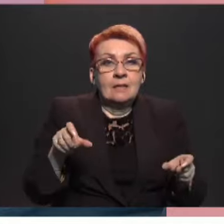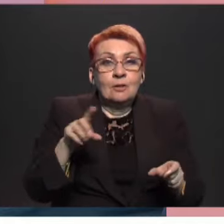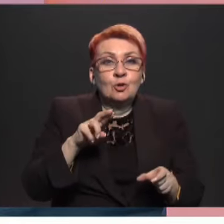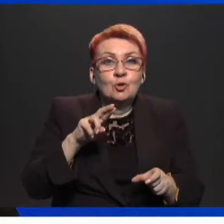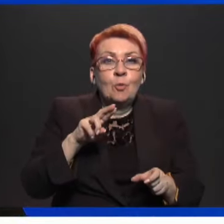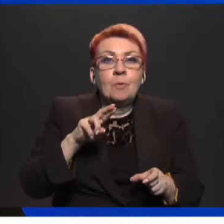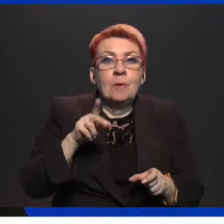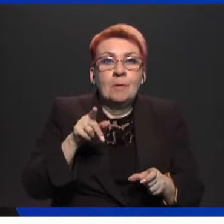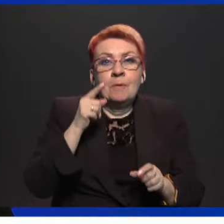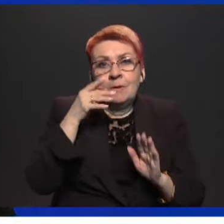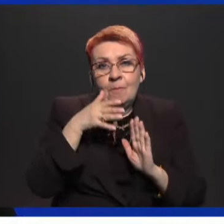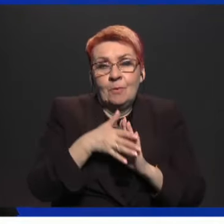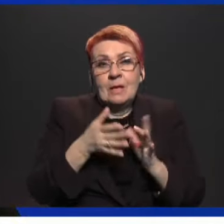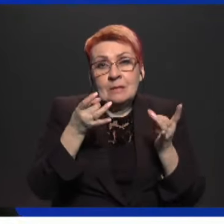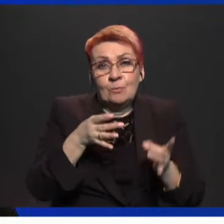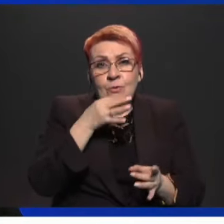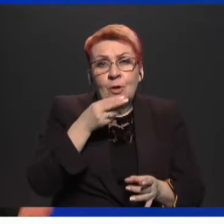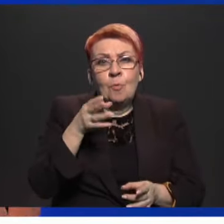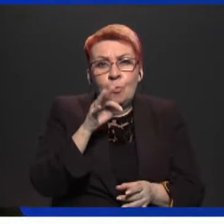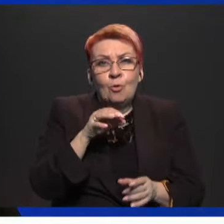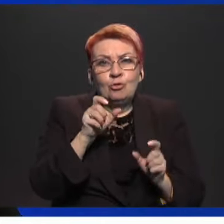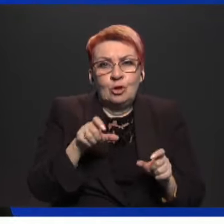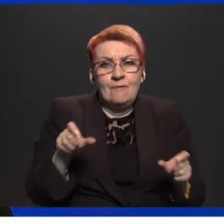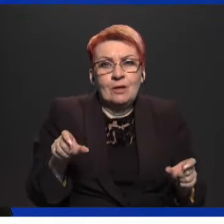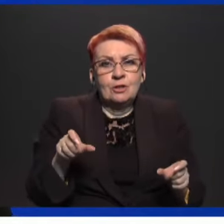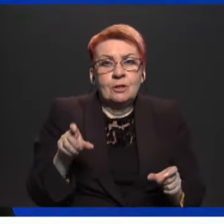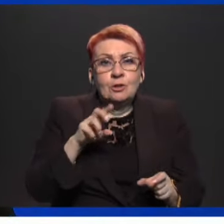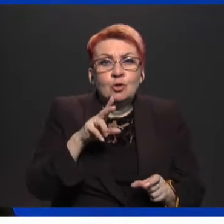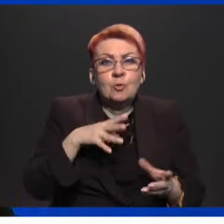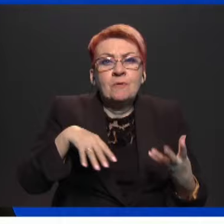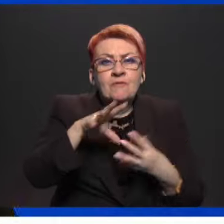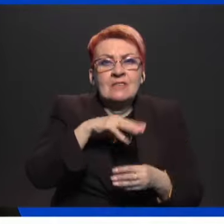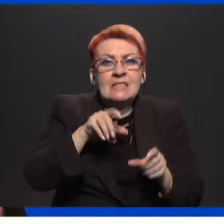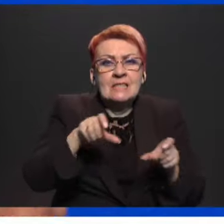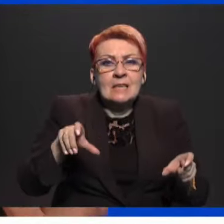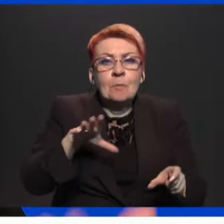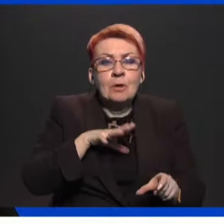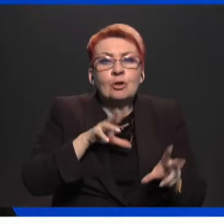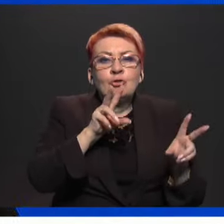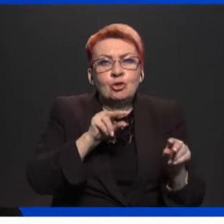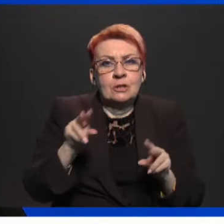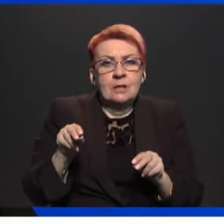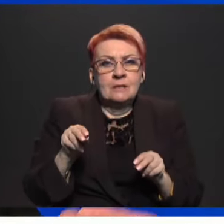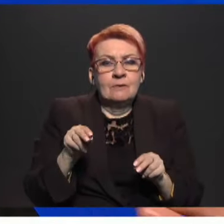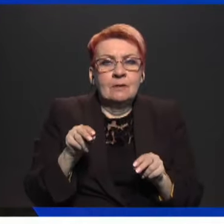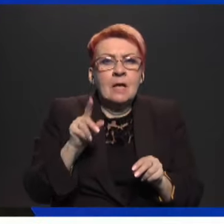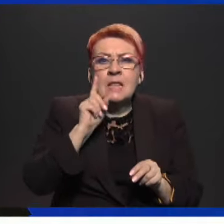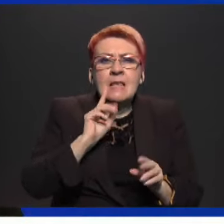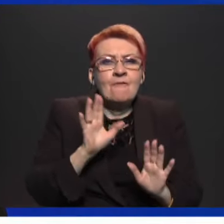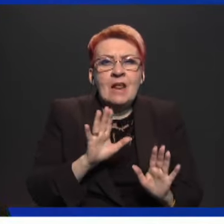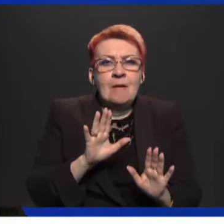блаженства. А если попросту сказать, по-человечье, для того, чтобы мы были счастливы. Счастливы только по-настоящему, не временно,